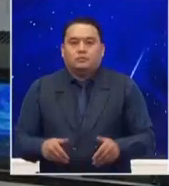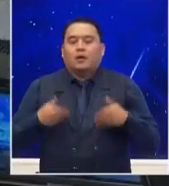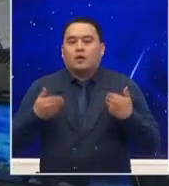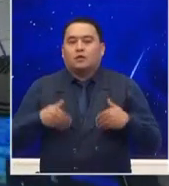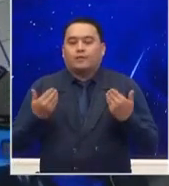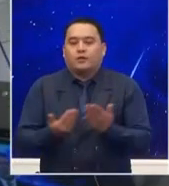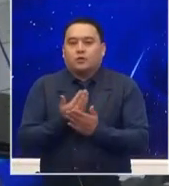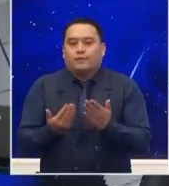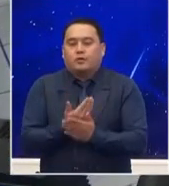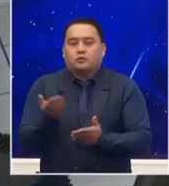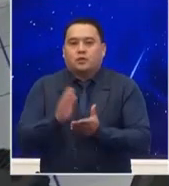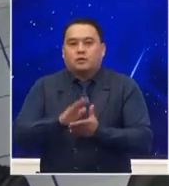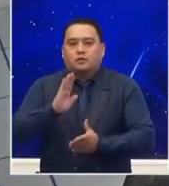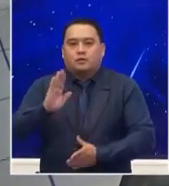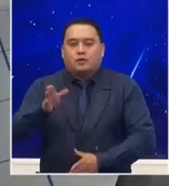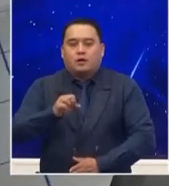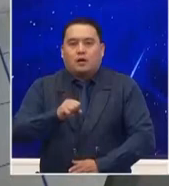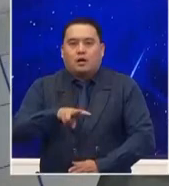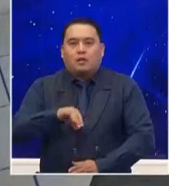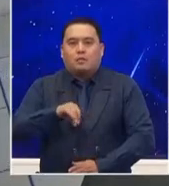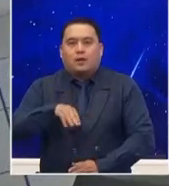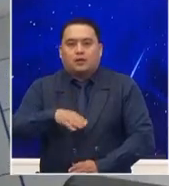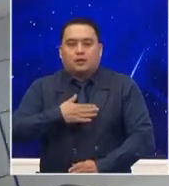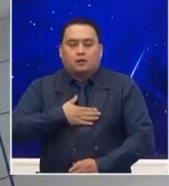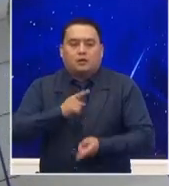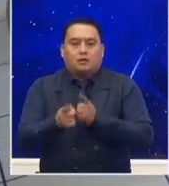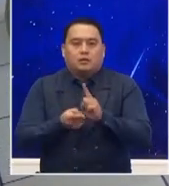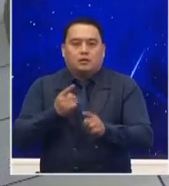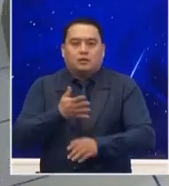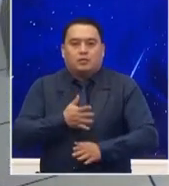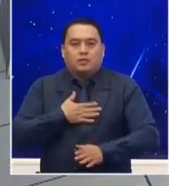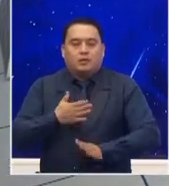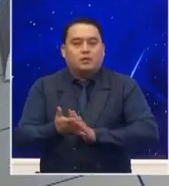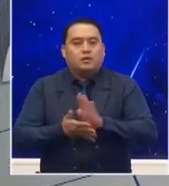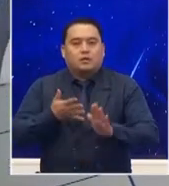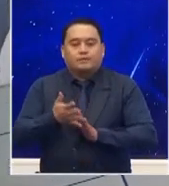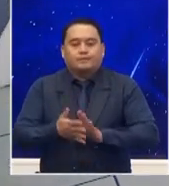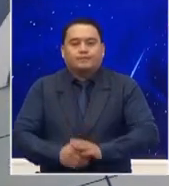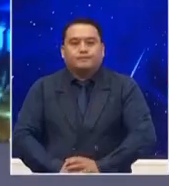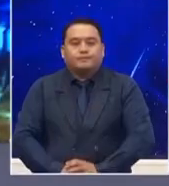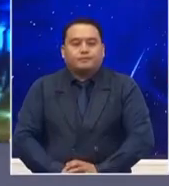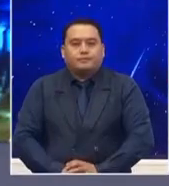Ассаламу алейкум, қадірменді көрермен, эфирде жаңалықтар, студияда Алмат Хамид, сурдо отырмада Марат Жақсылық.